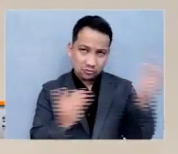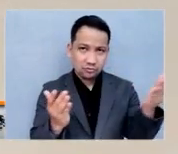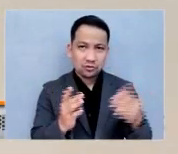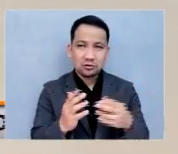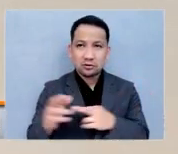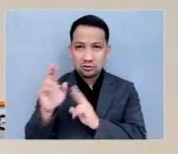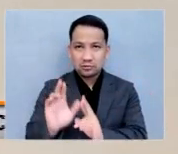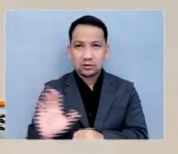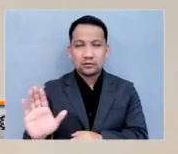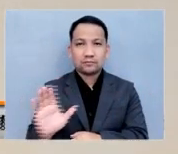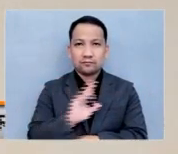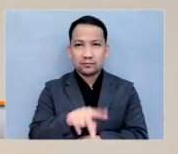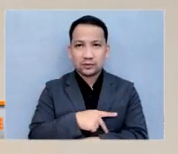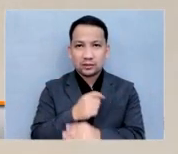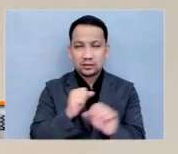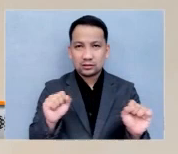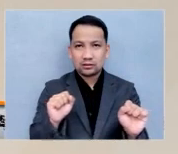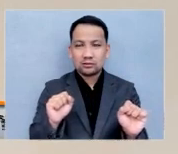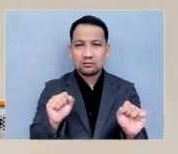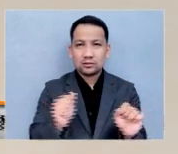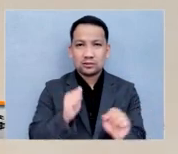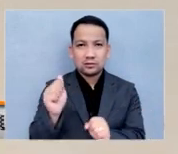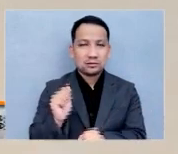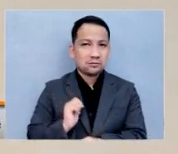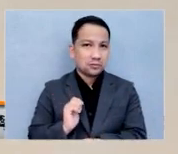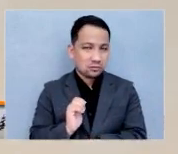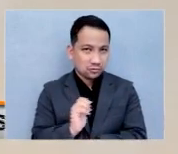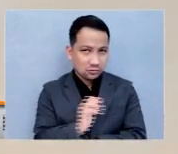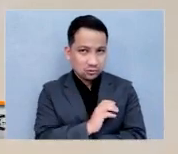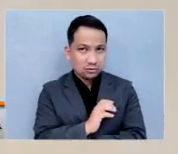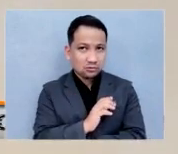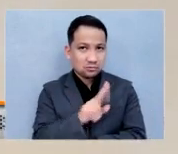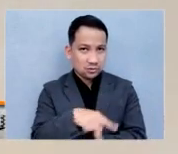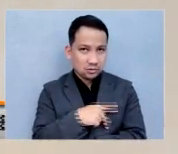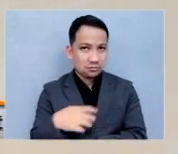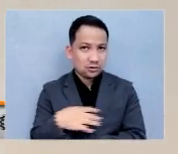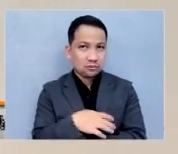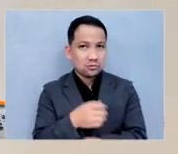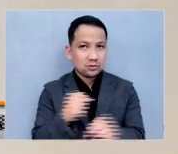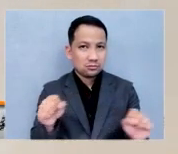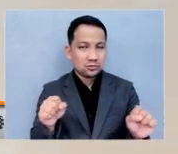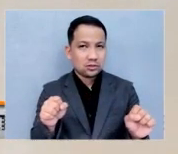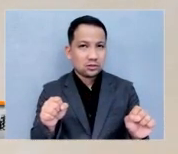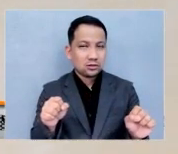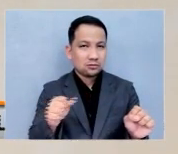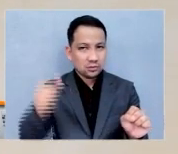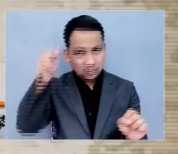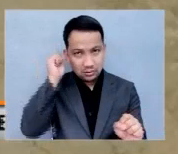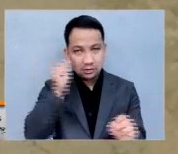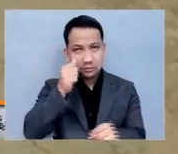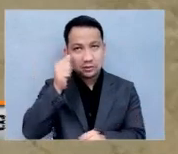appeal because they are not privy to the information that we have with respect to the personal safety and security of Congressman